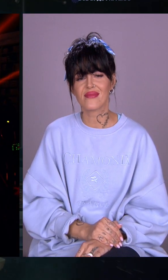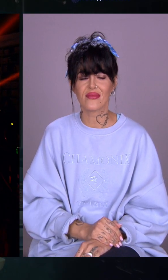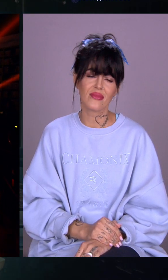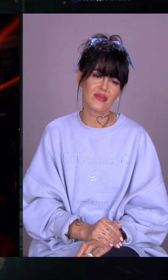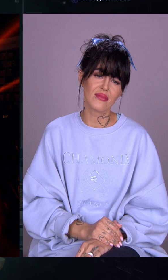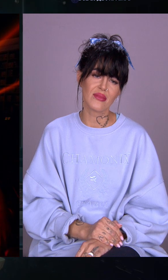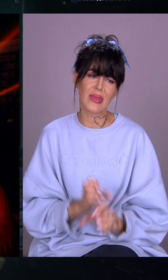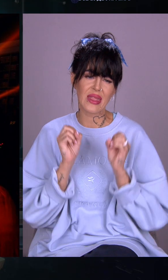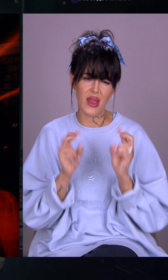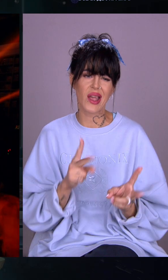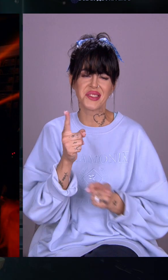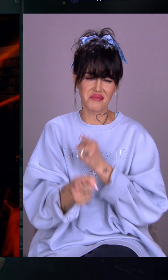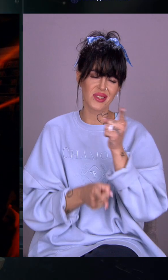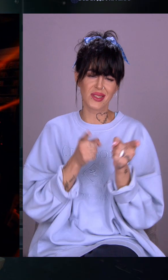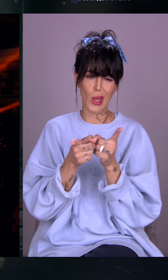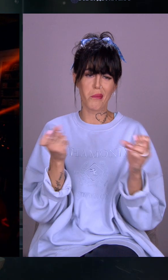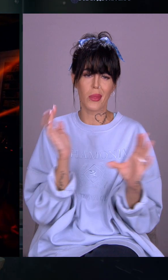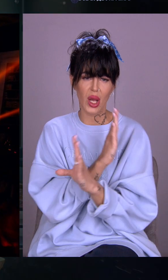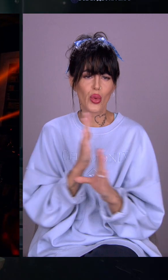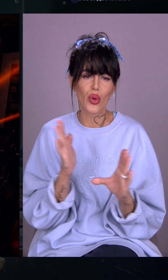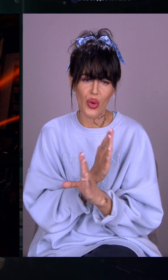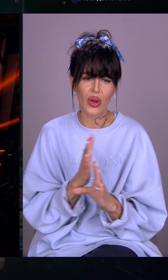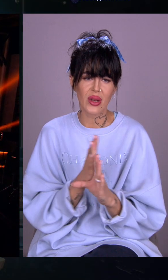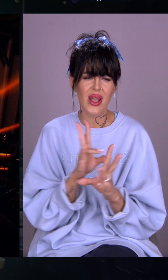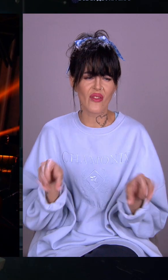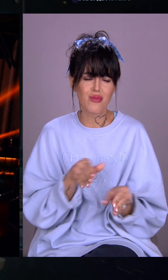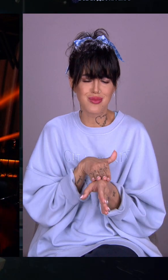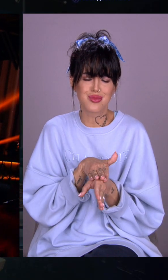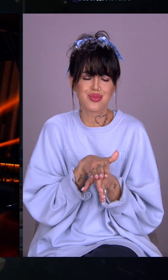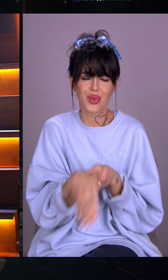Як змінюється погода, як весна панує наповно на дворі.